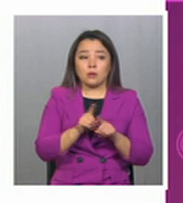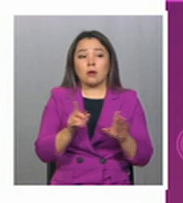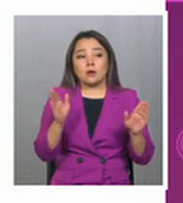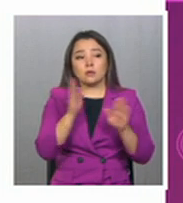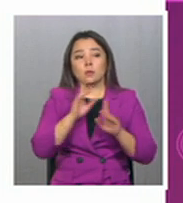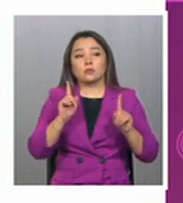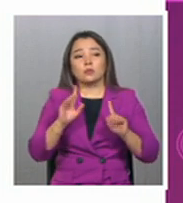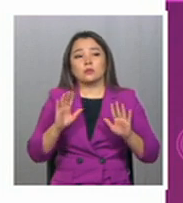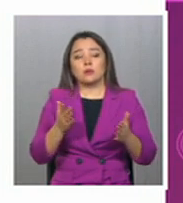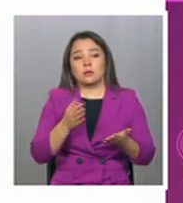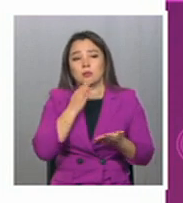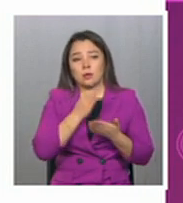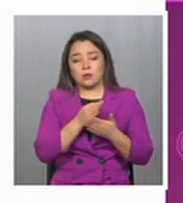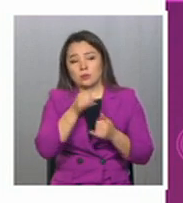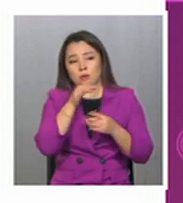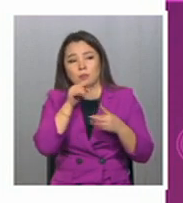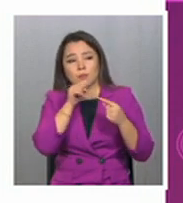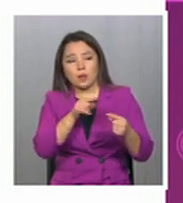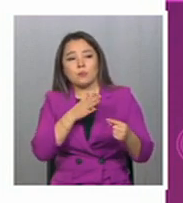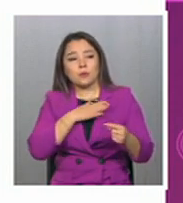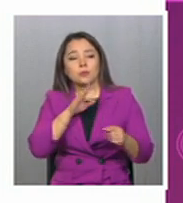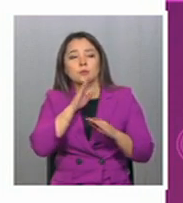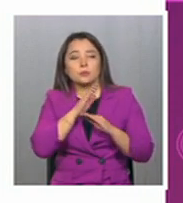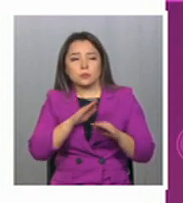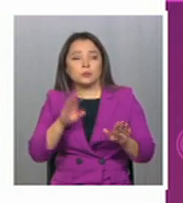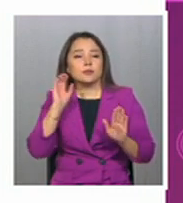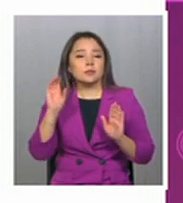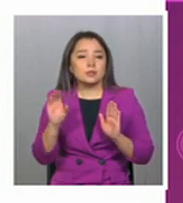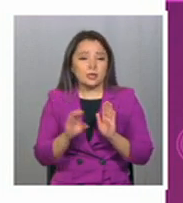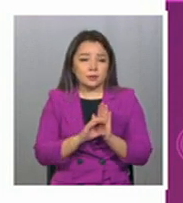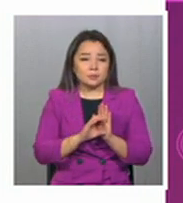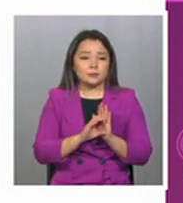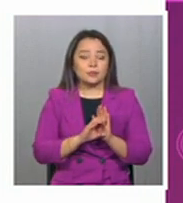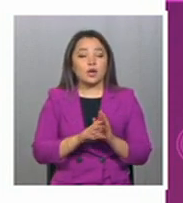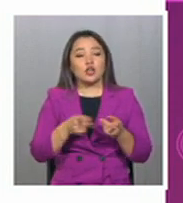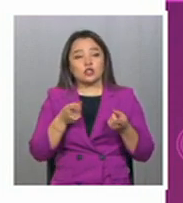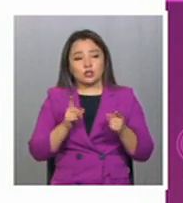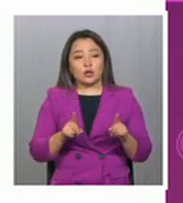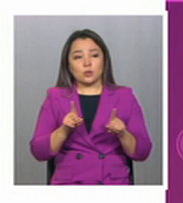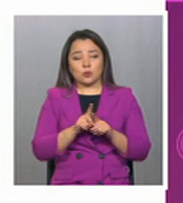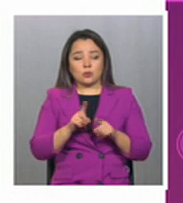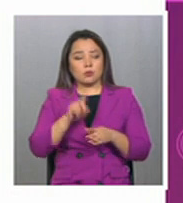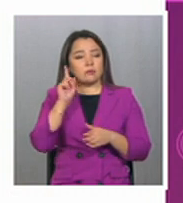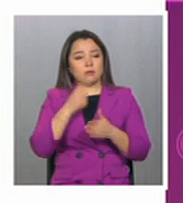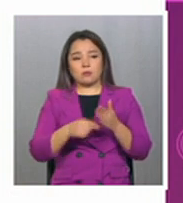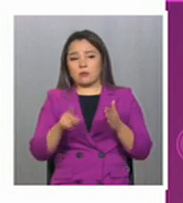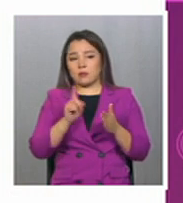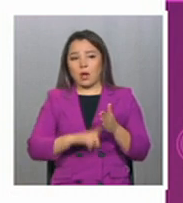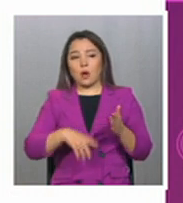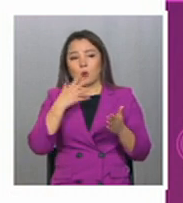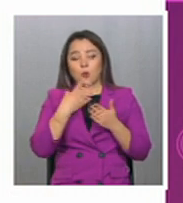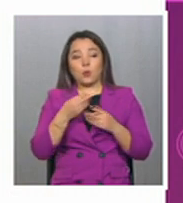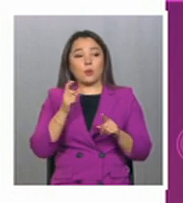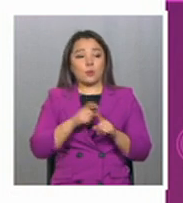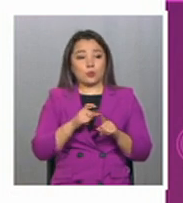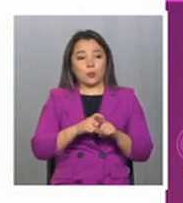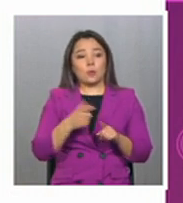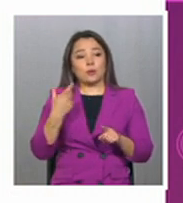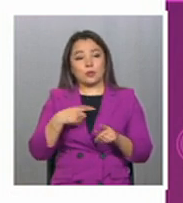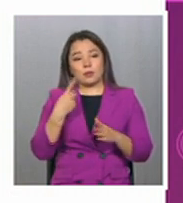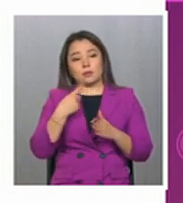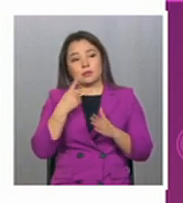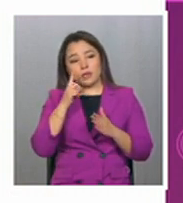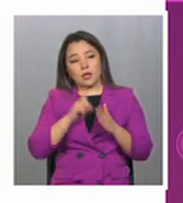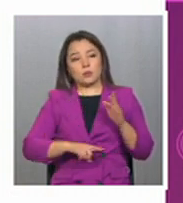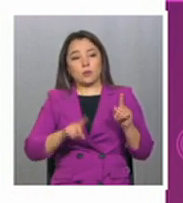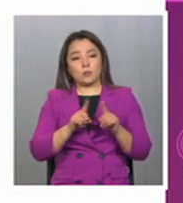шара. Мен оны үнсіз тыңдадым, бірақ шындық екеніне сене алмадым. Оның өз сөзіне өзі сеніп